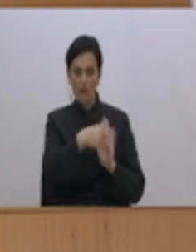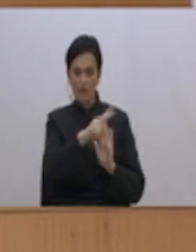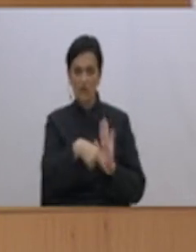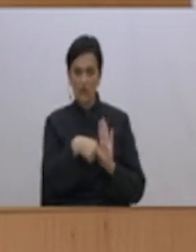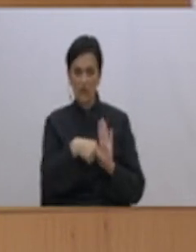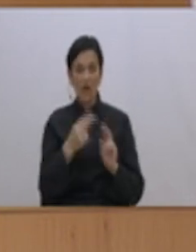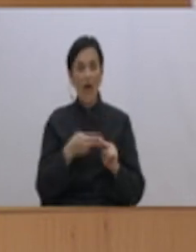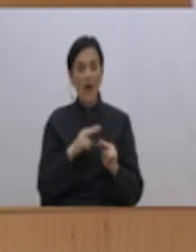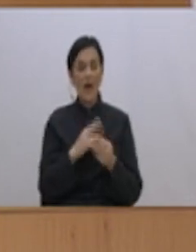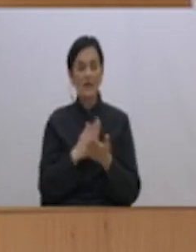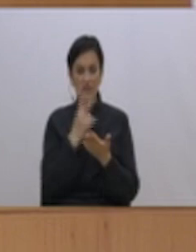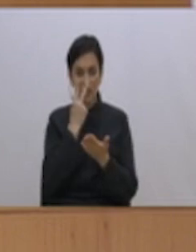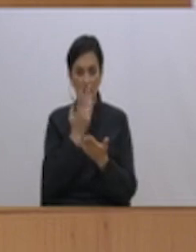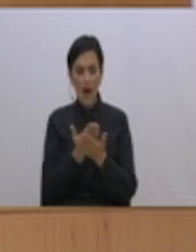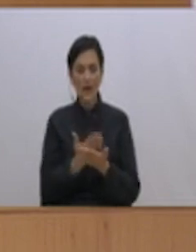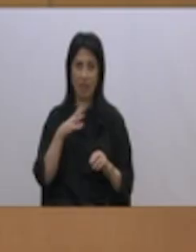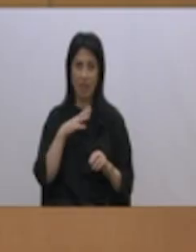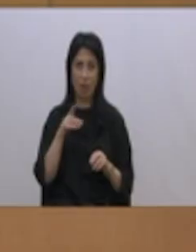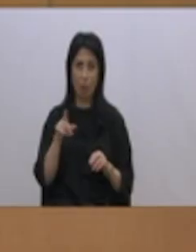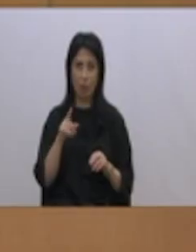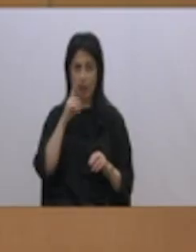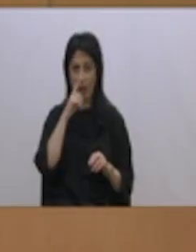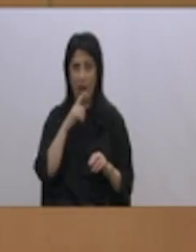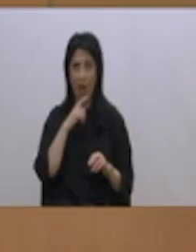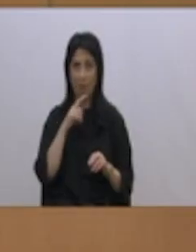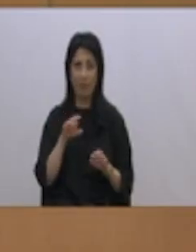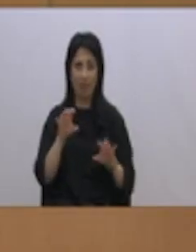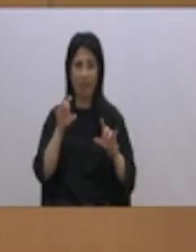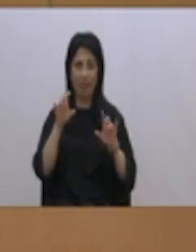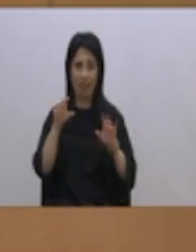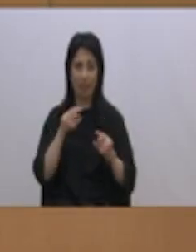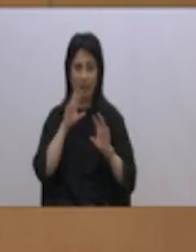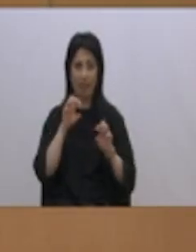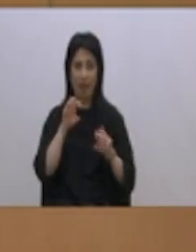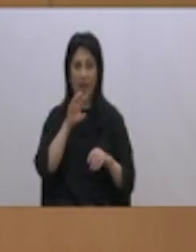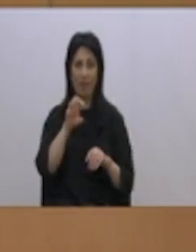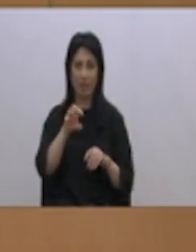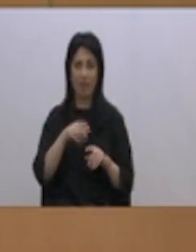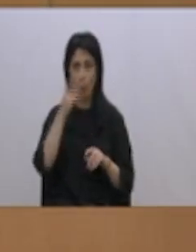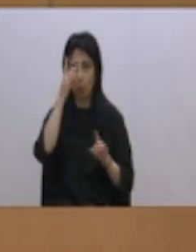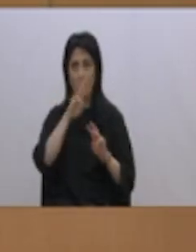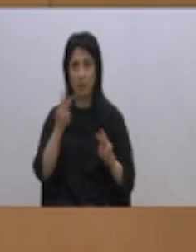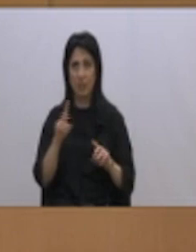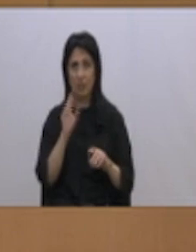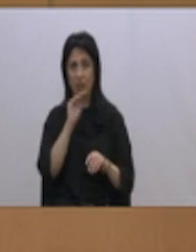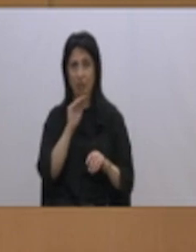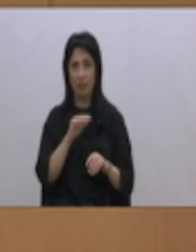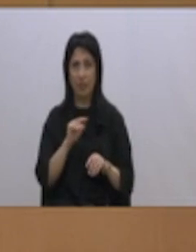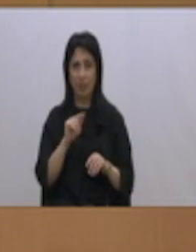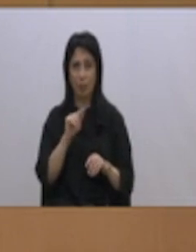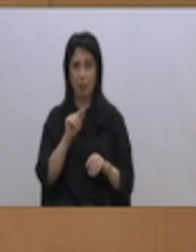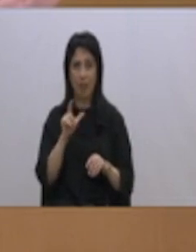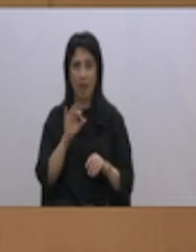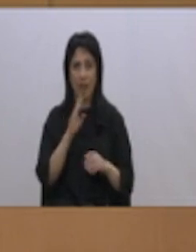უნდა, მაჩვენებელი იმისა, რა შავ დღეში ვარ. გაუგებარი ტატყანი და წავწავე კულტურის მინისტრის მიმართ, ქალბატონი